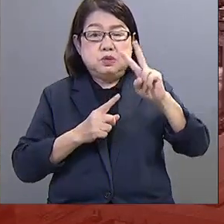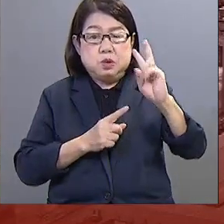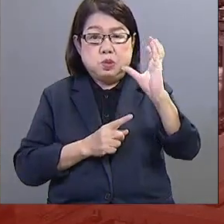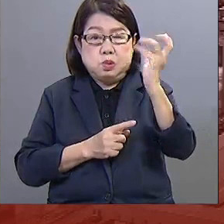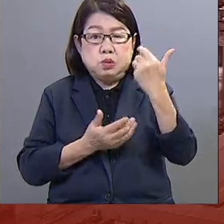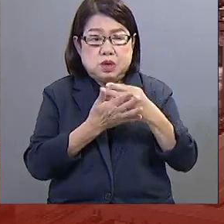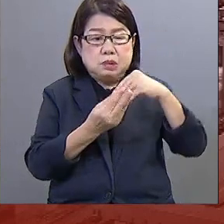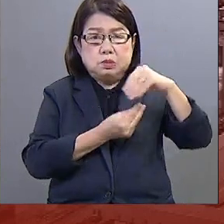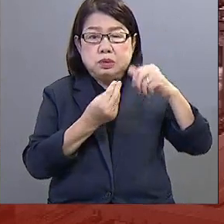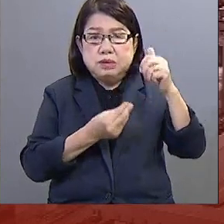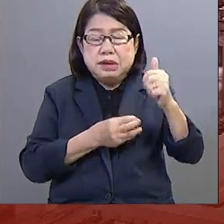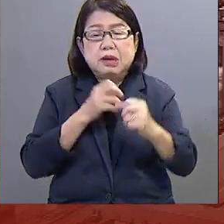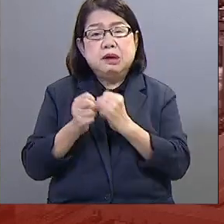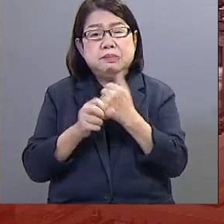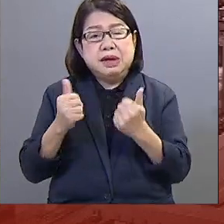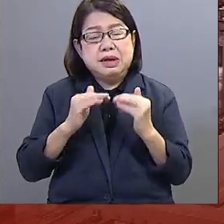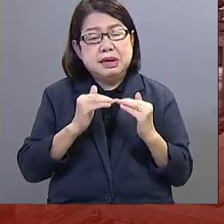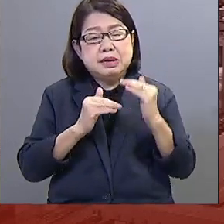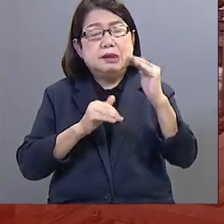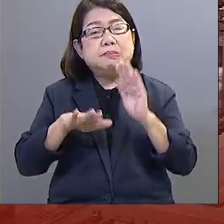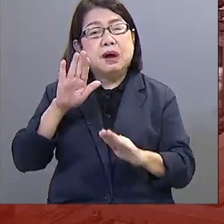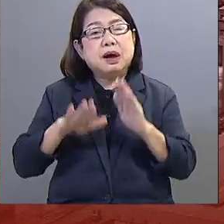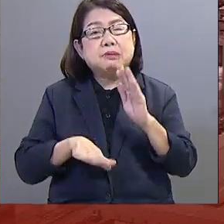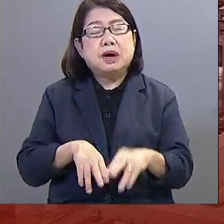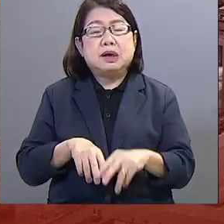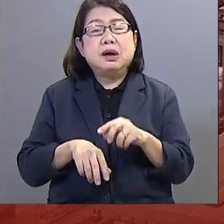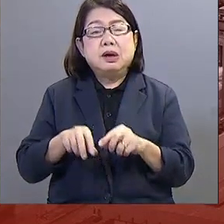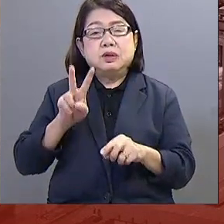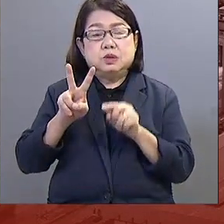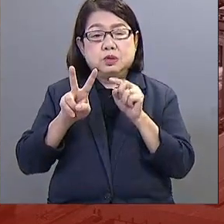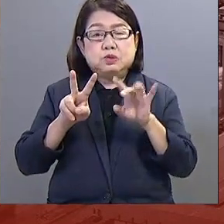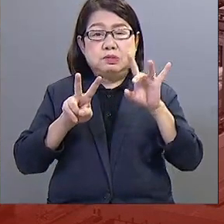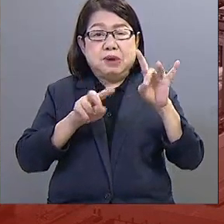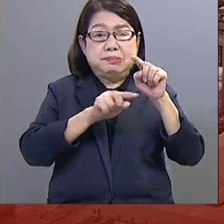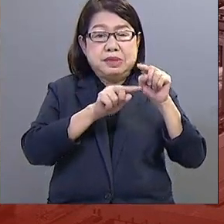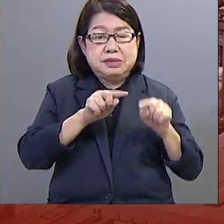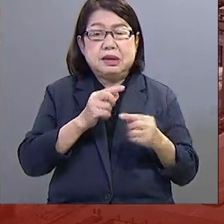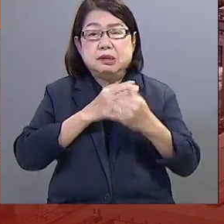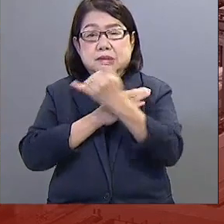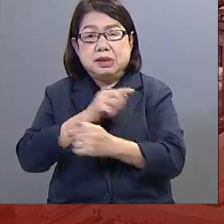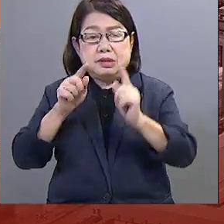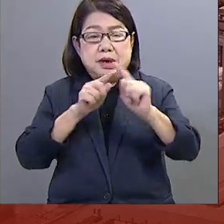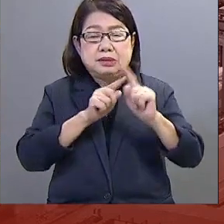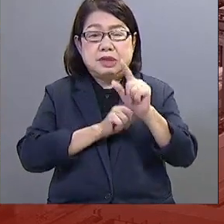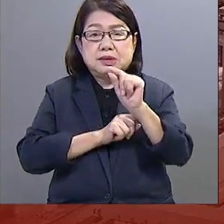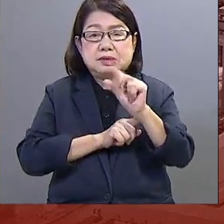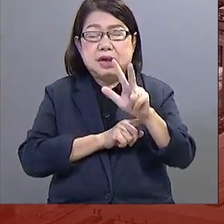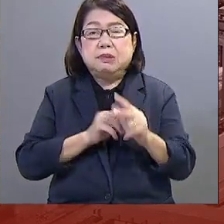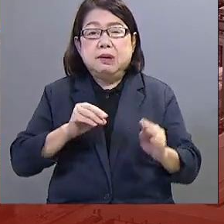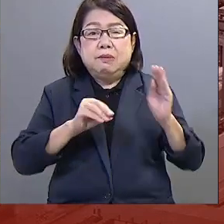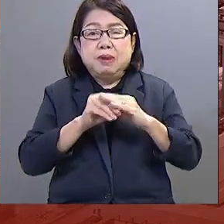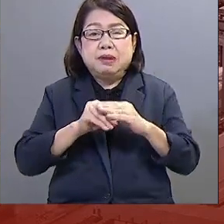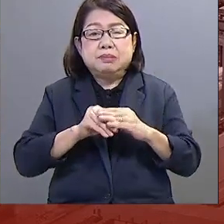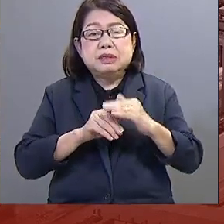กปีนี้จะขยายตัวเพียงร้อยละ 2.8 ค่ะแต่23ประเทศในภูมิภาค GDP จะขยายตัวเฉลี่ยร้อยละ